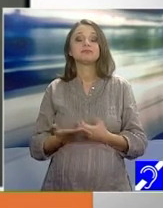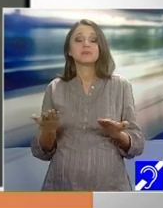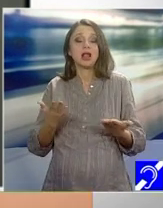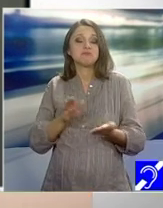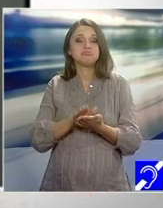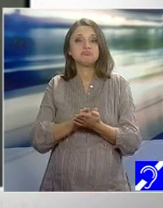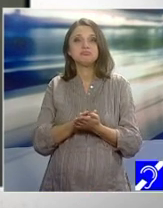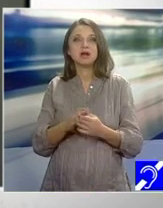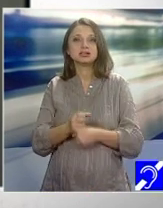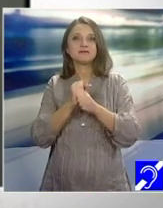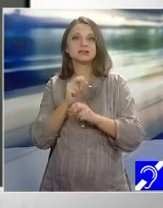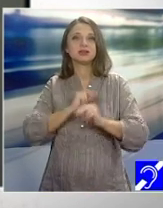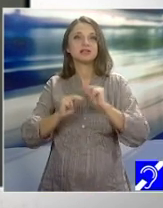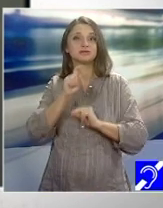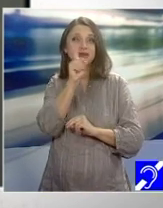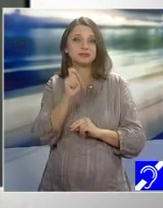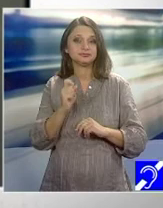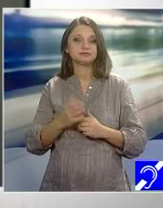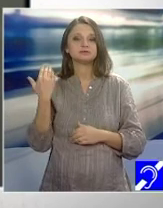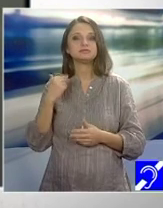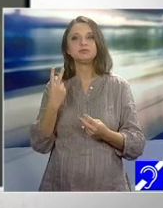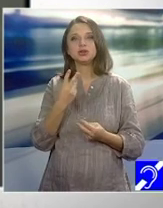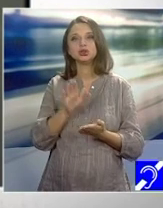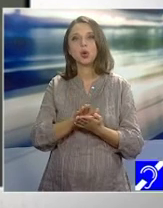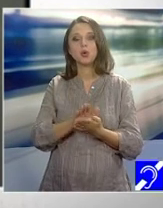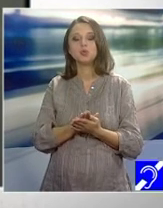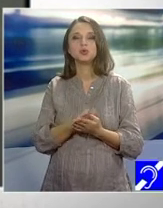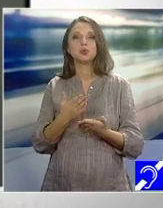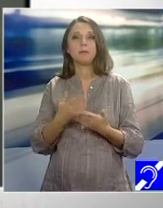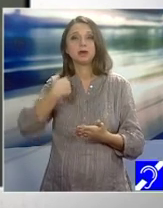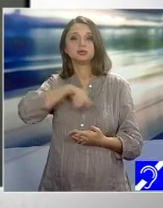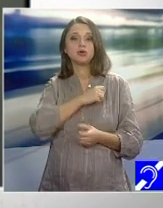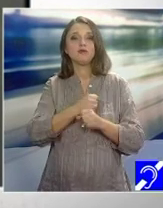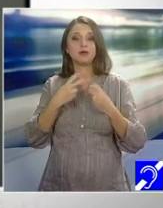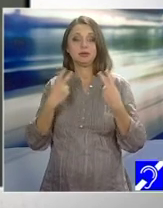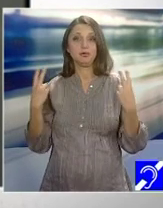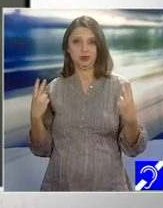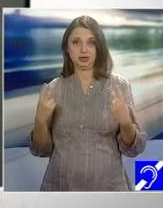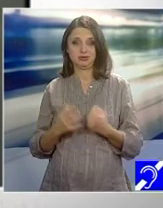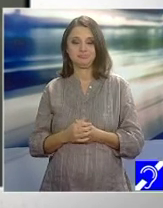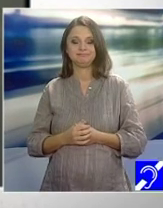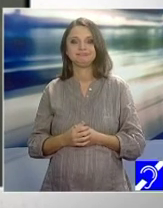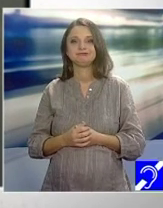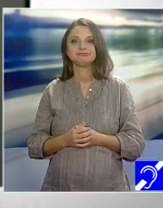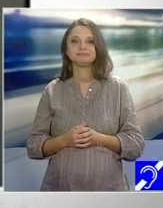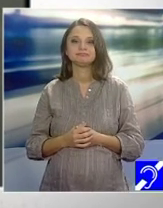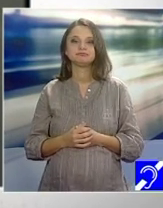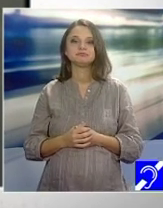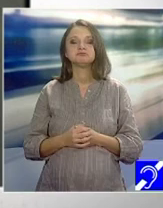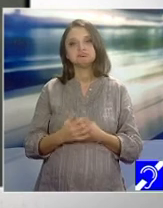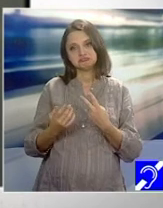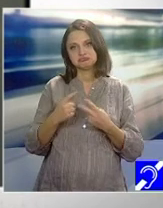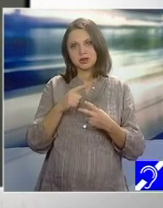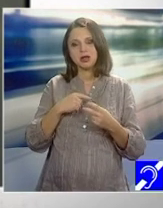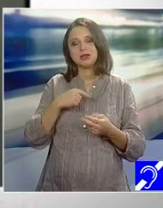asociații au fost, de fapt, două lucruri care pentru noi sunt foarte importante. Atât profesional cât